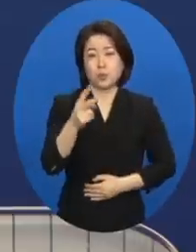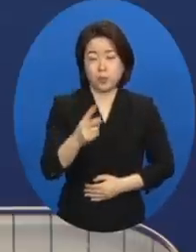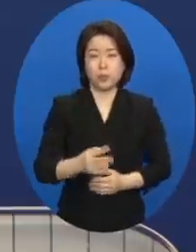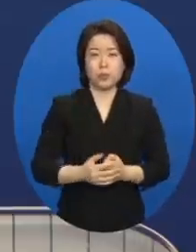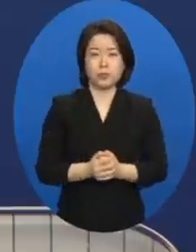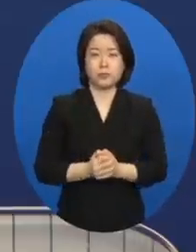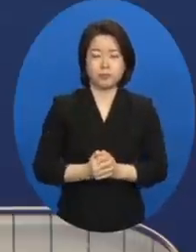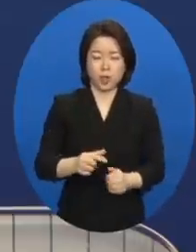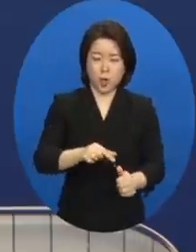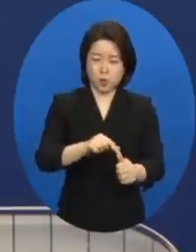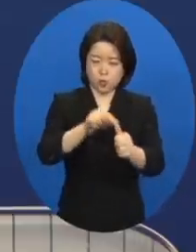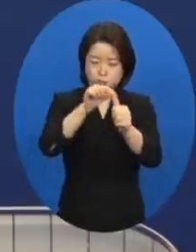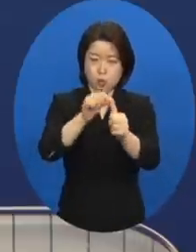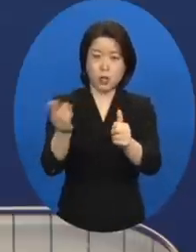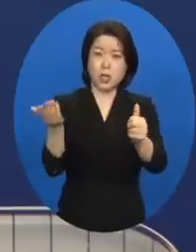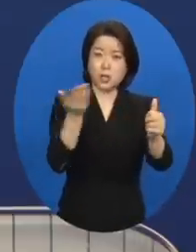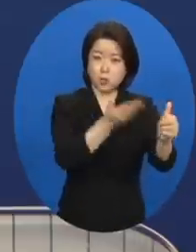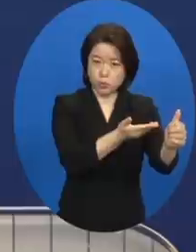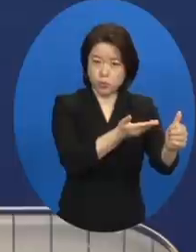구원해 주신